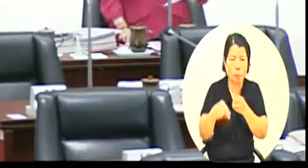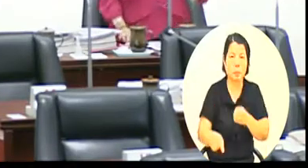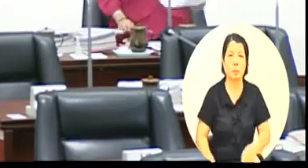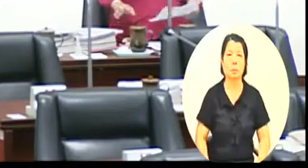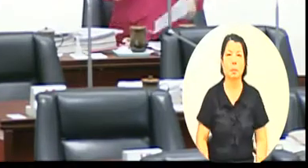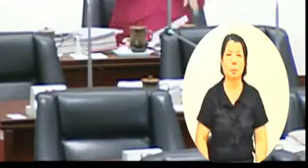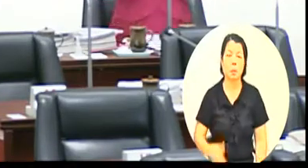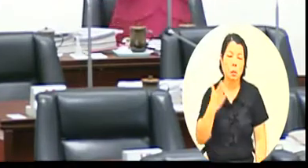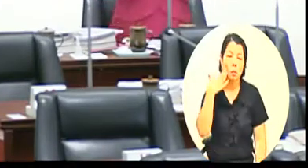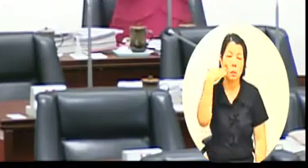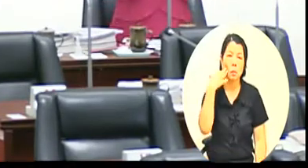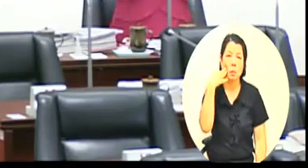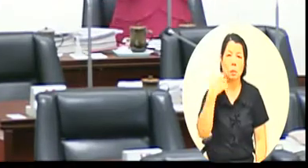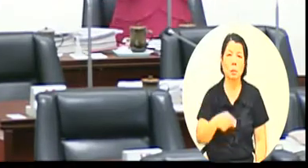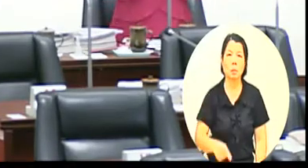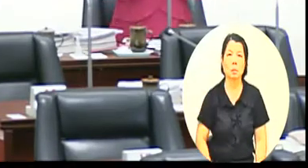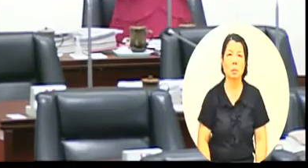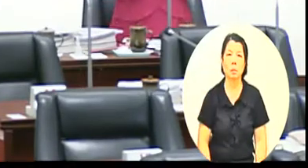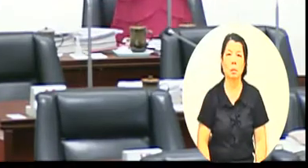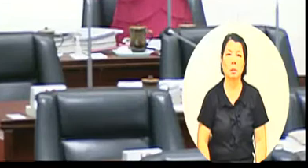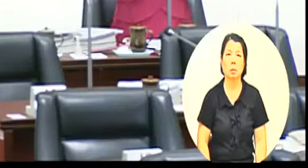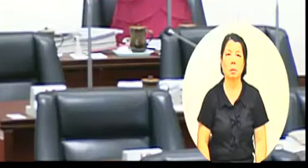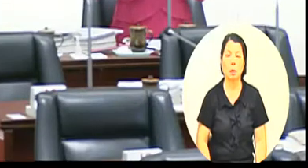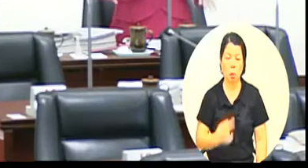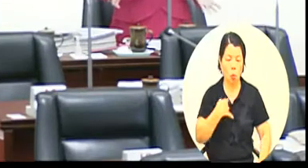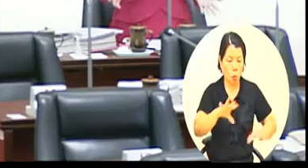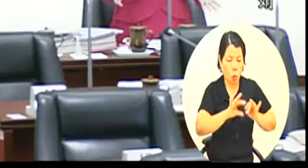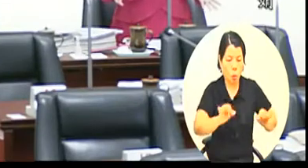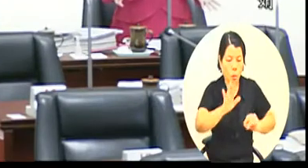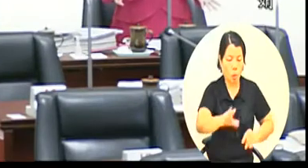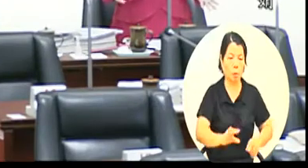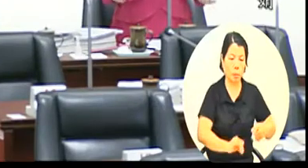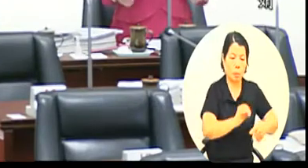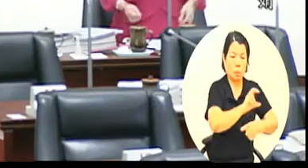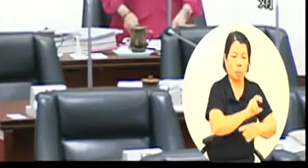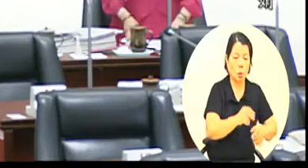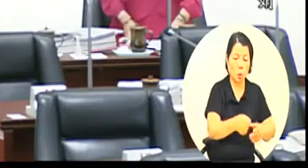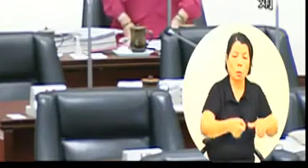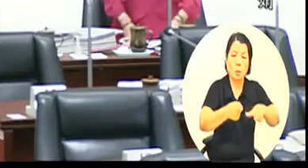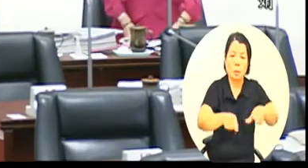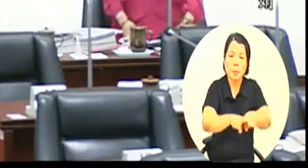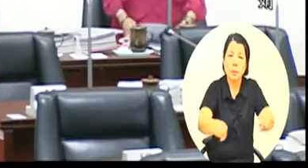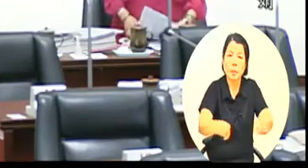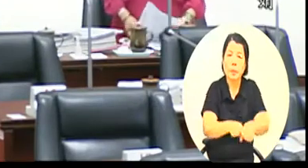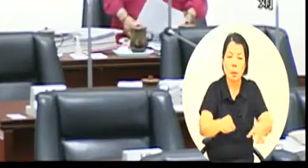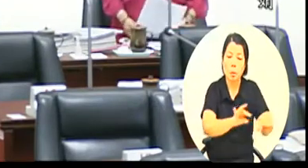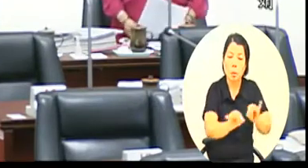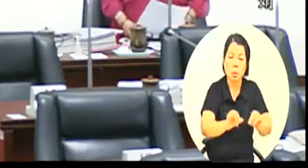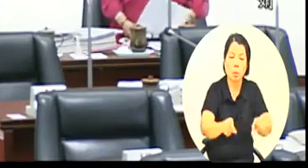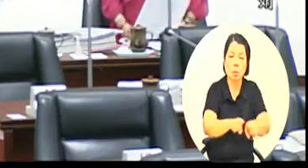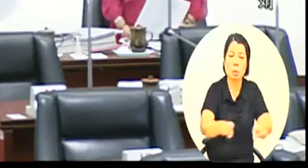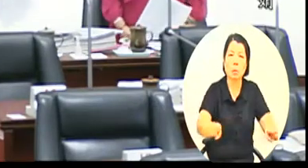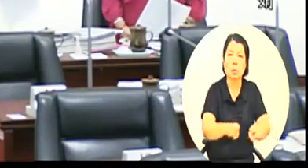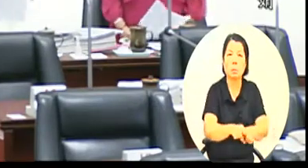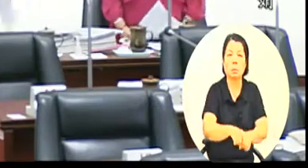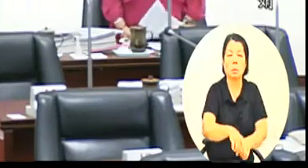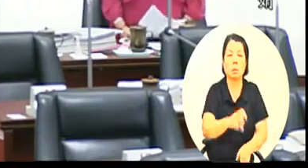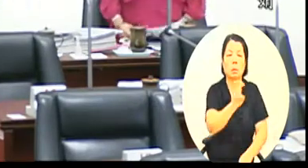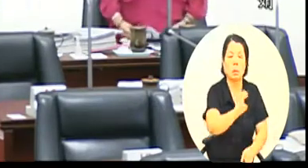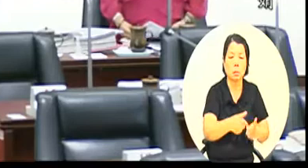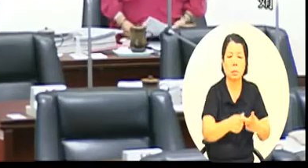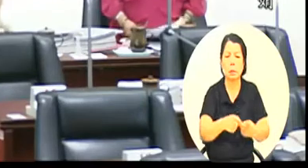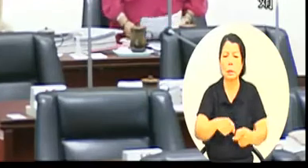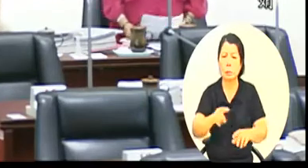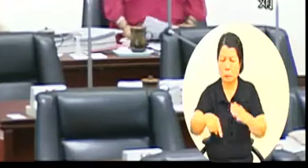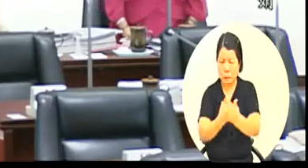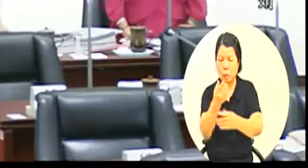如果说我们这个哪个温度低，你只赔哈啊，你只能够盖一半，盖10坪，那剩下那个10坪，坦白讲